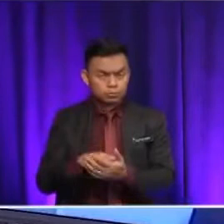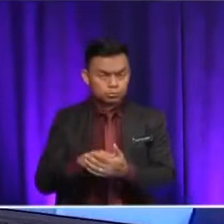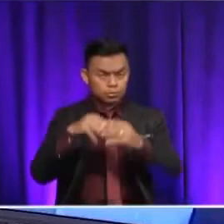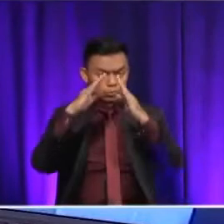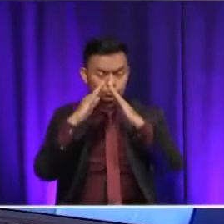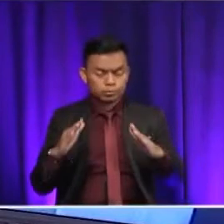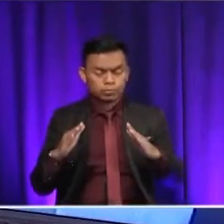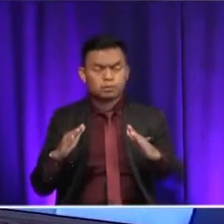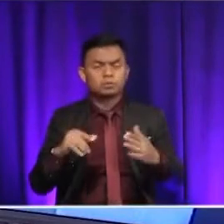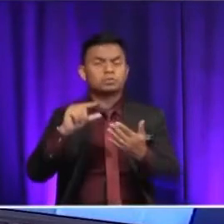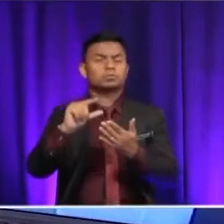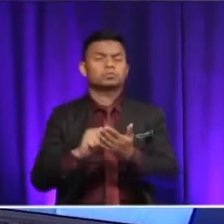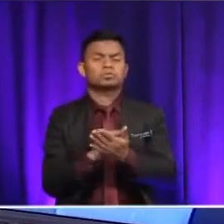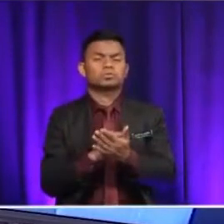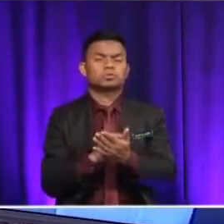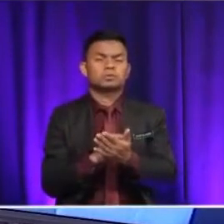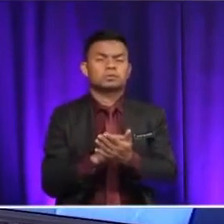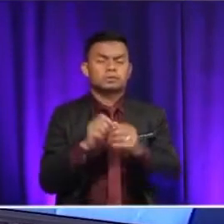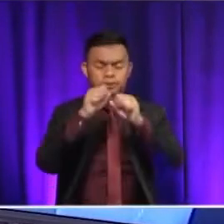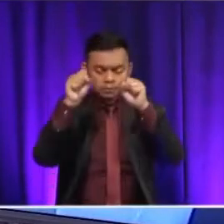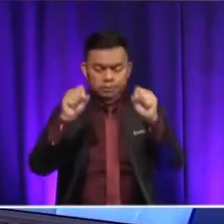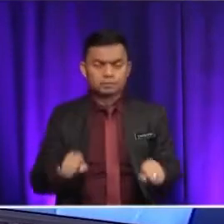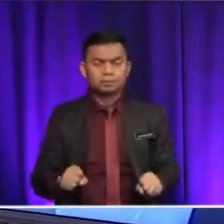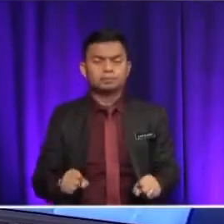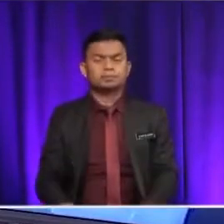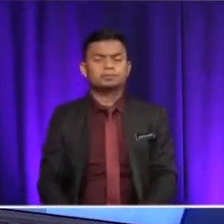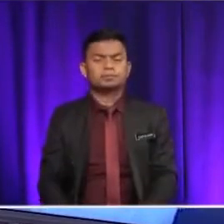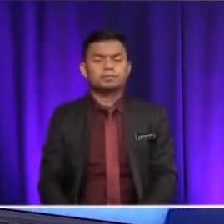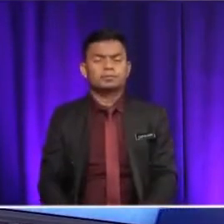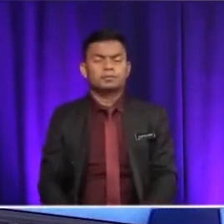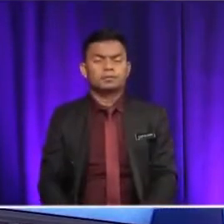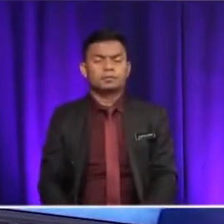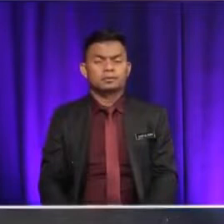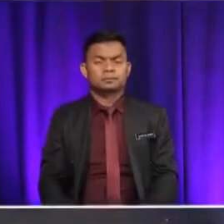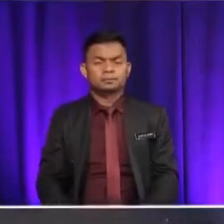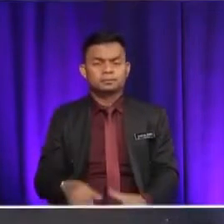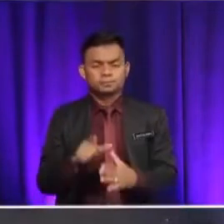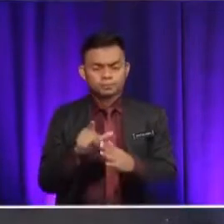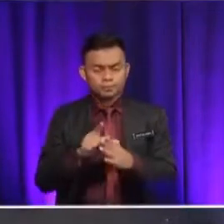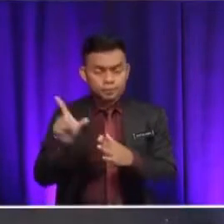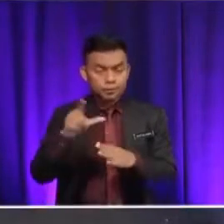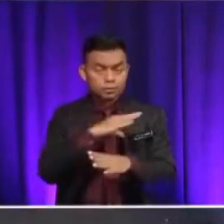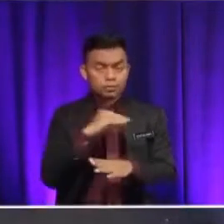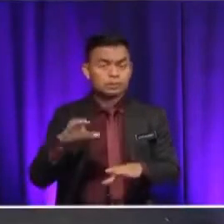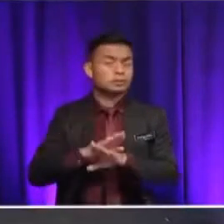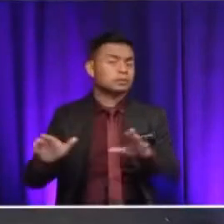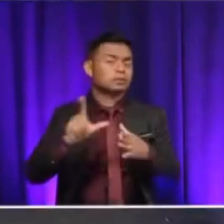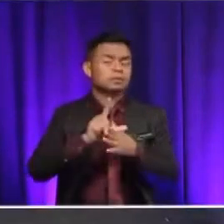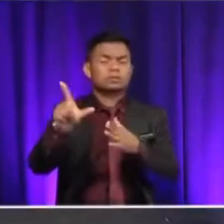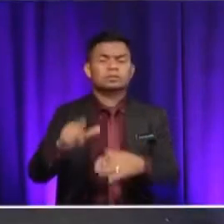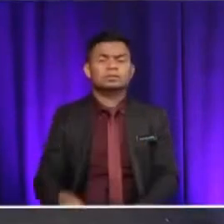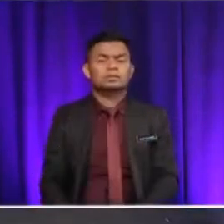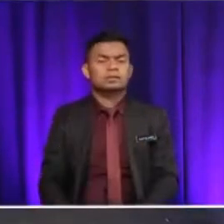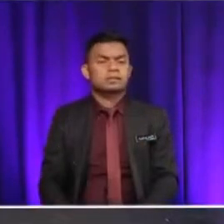menggunakan sistem bekalan air seperti ini? Maknanya bekalan air sistem langsung dan tidak langsung? Ya, kebanyakan rumah gunakan kedua-dua